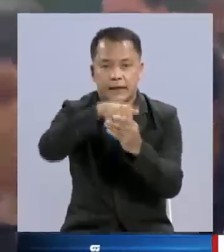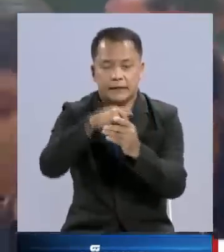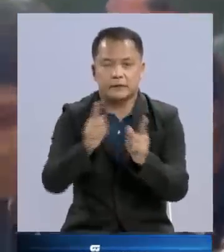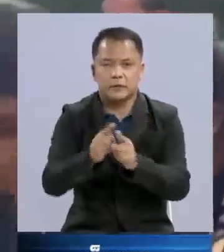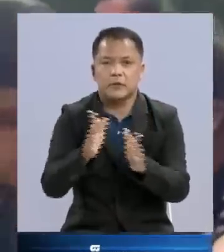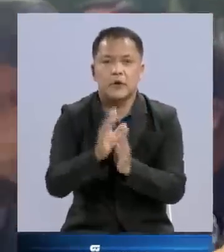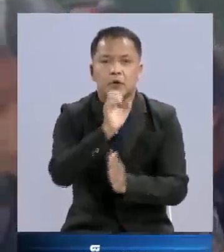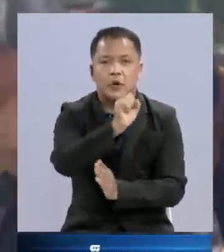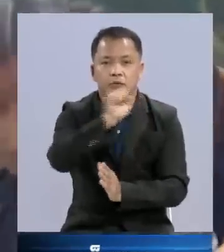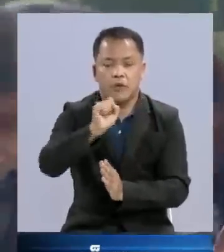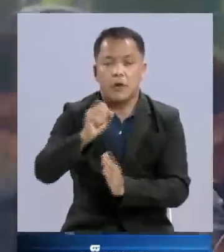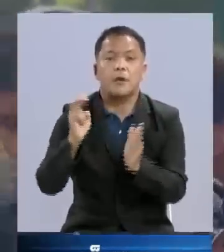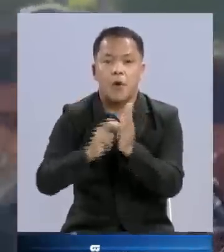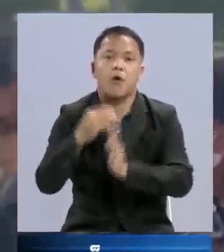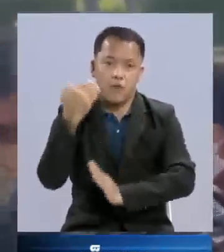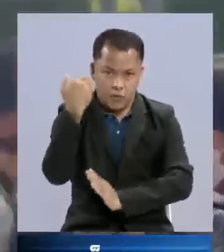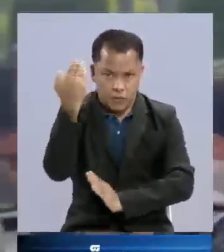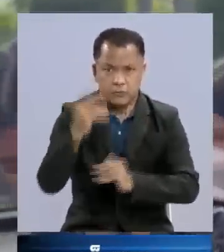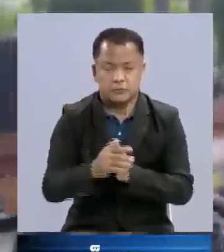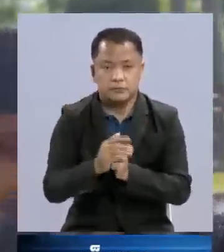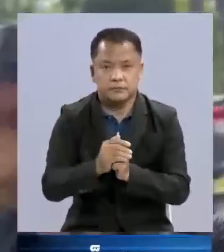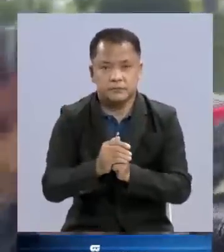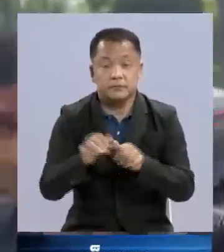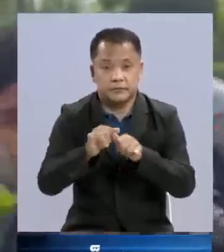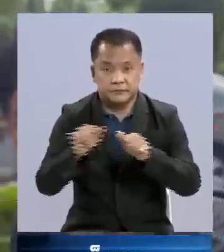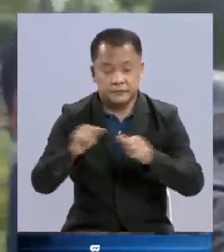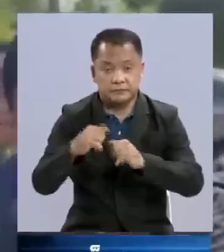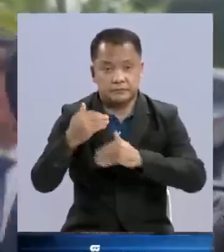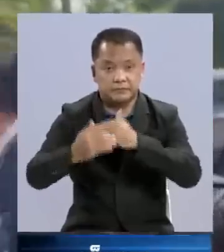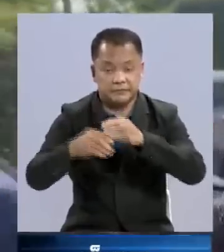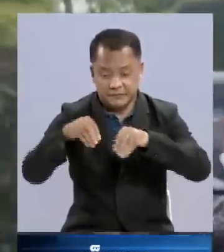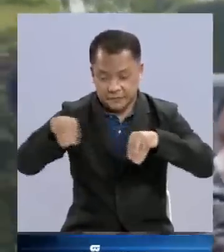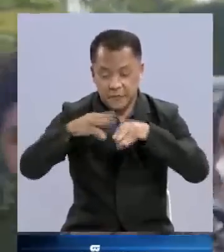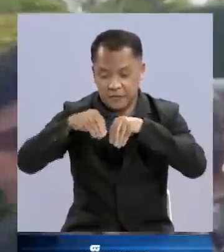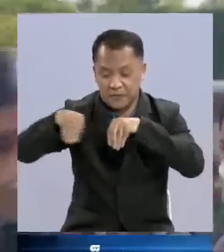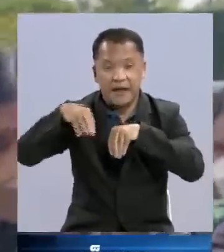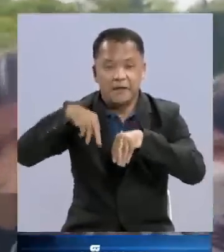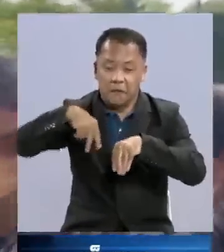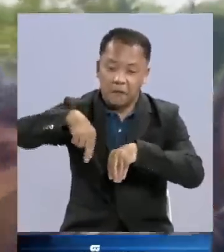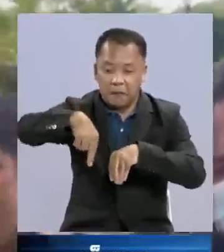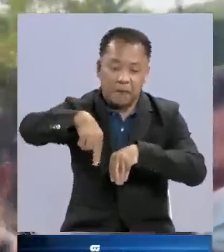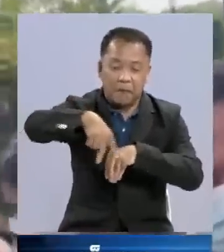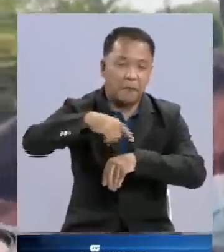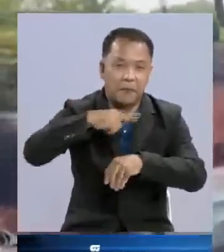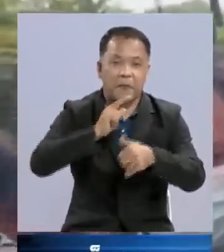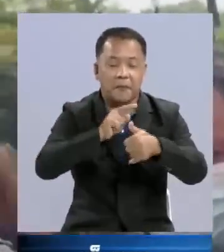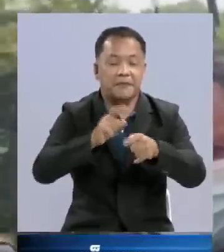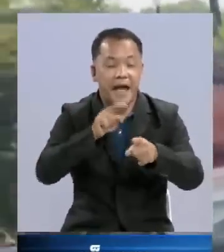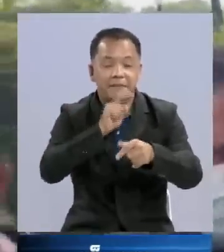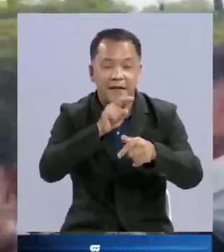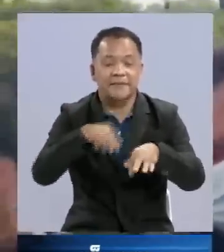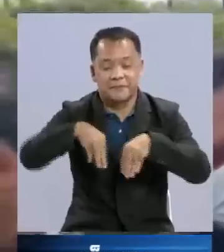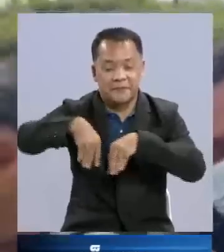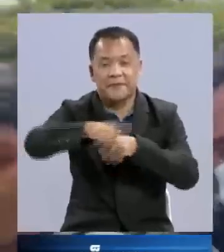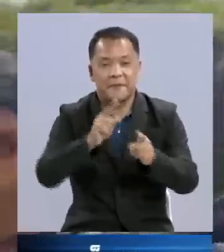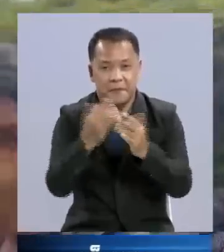พาะยิ่งส.ส.กันก่อนนะครับ ร้อยเมตรเท่านั้นเองจะเดินถึงห้องประชุม ต้องโดนถามหลายคำถามไม่มาหลายวัน ใช่นะครับ